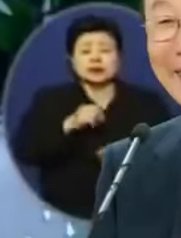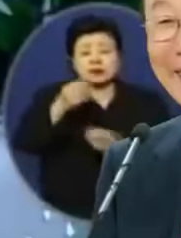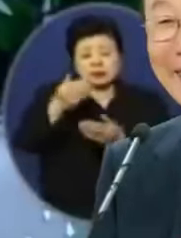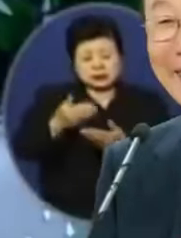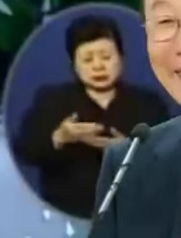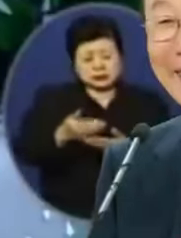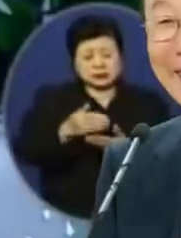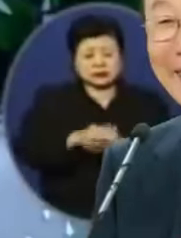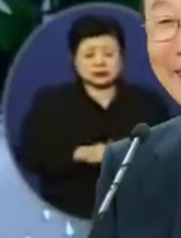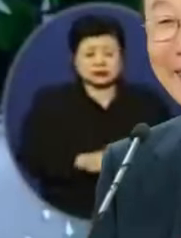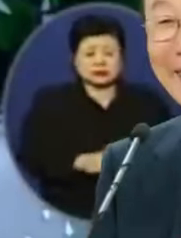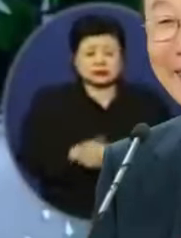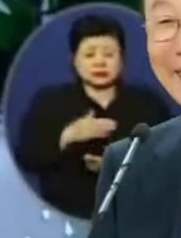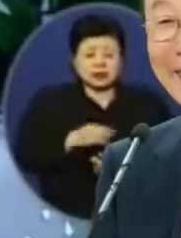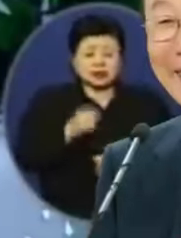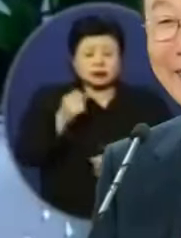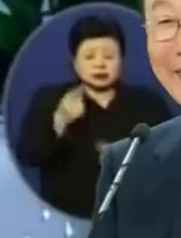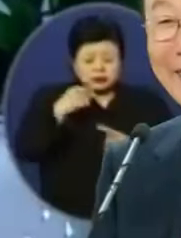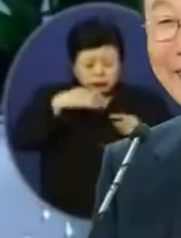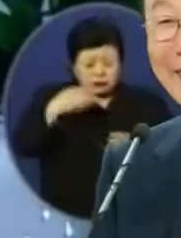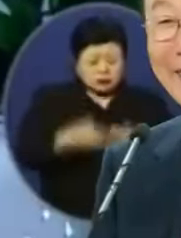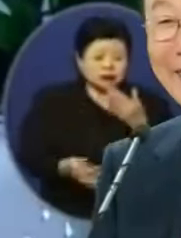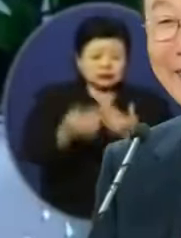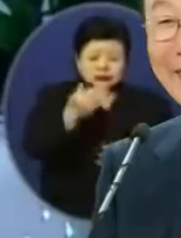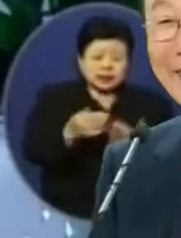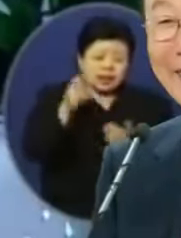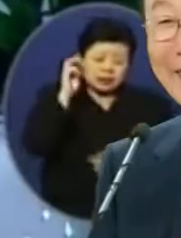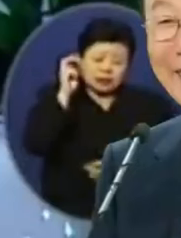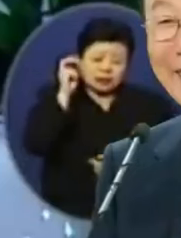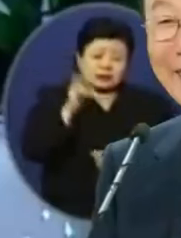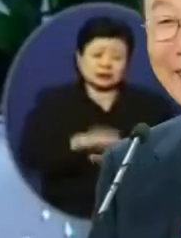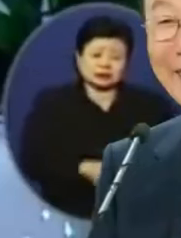버림받았다. 이제 나는 영원히 지옥에서 불탈지도 모른다.